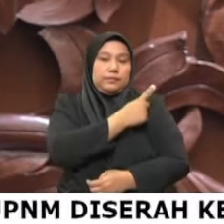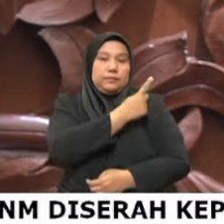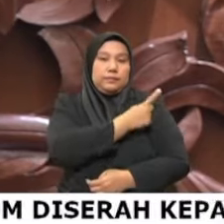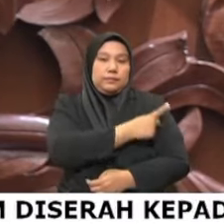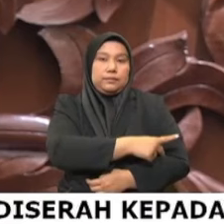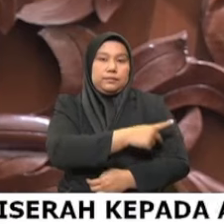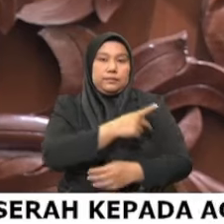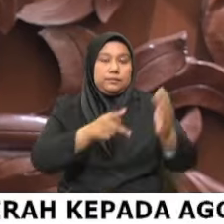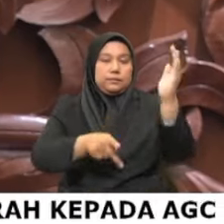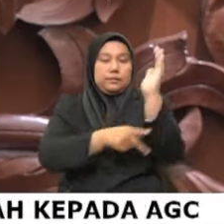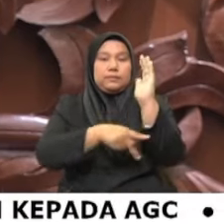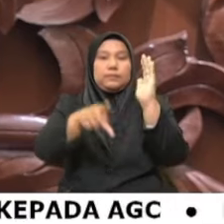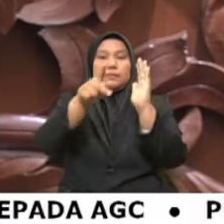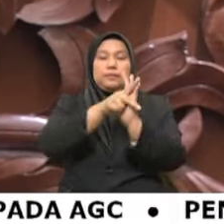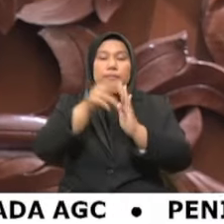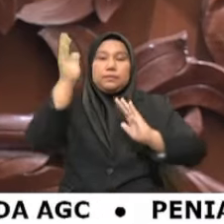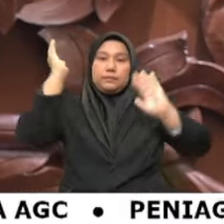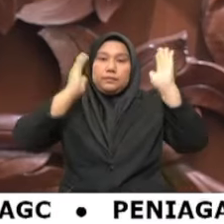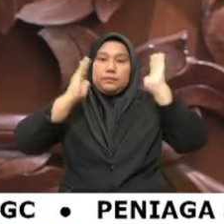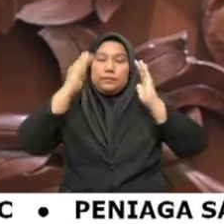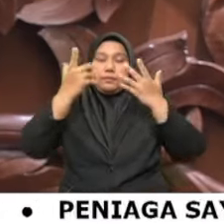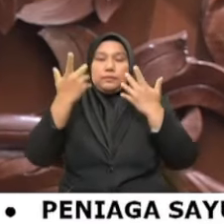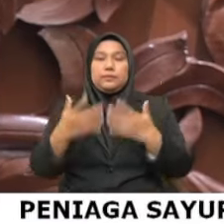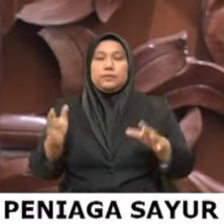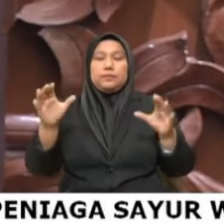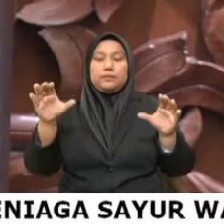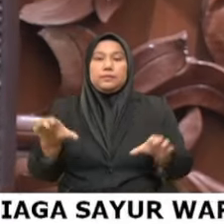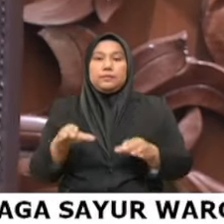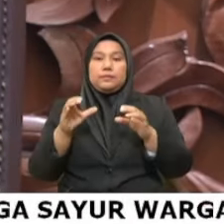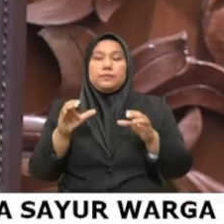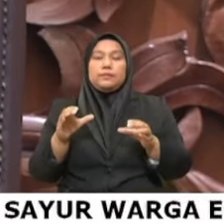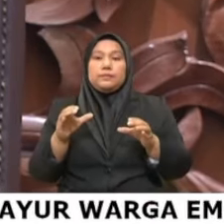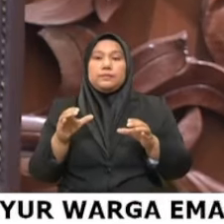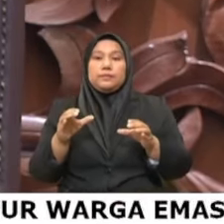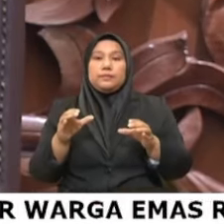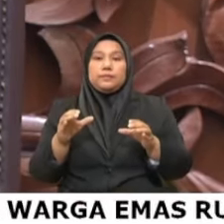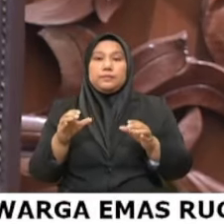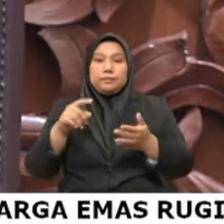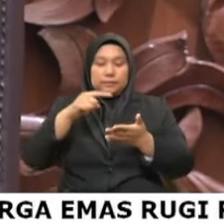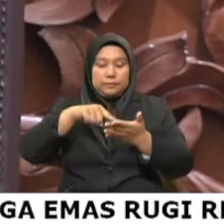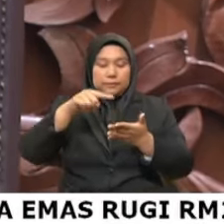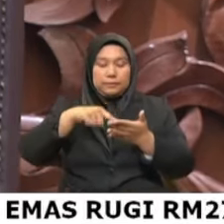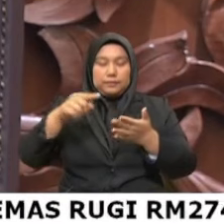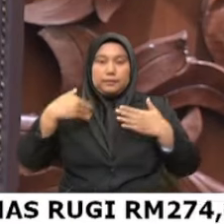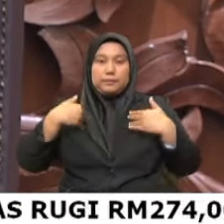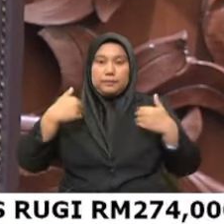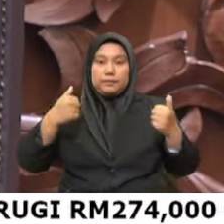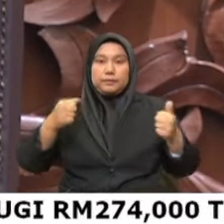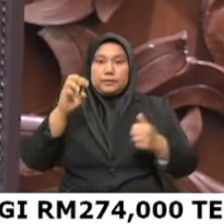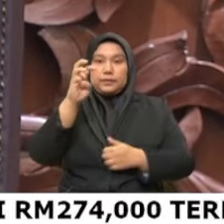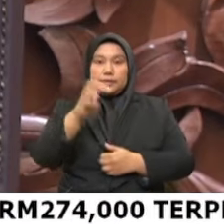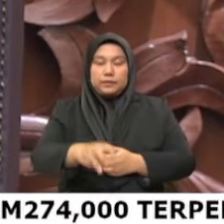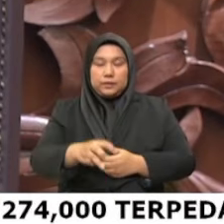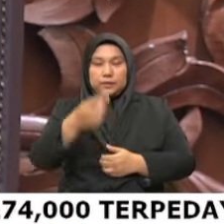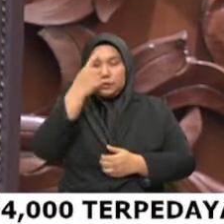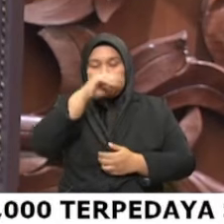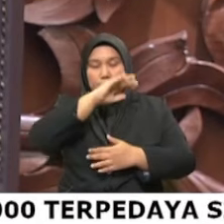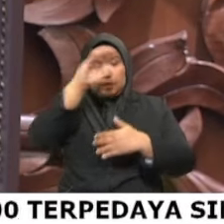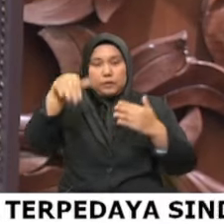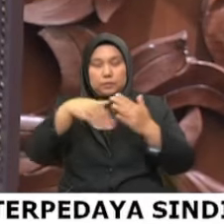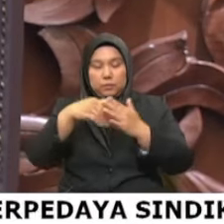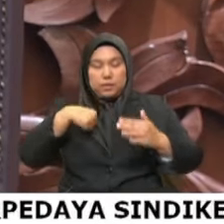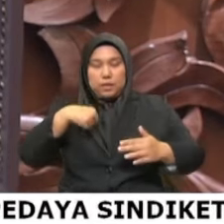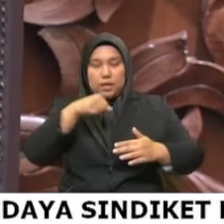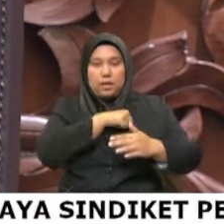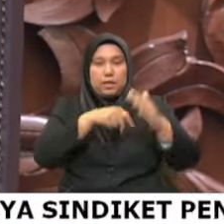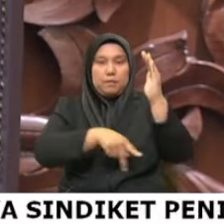klinik Parlimen Malaysia telah melaksanakan pemeriksaan kesihatan wajib kepada semua ahli parlimen pada